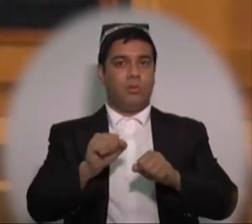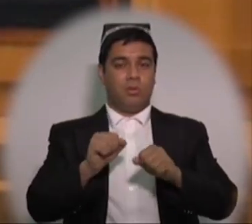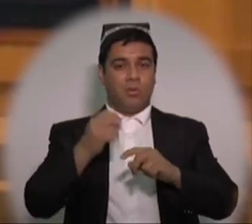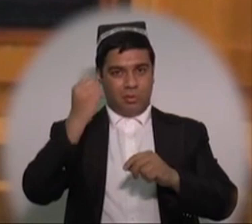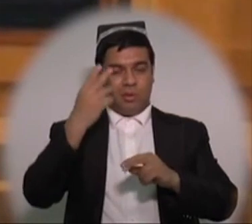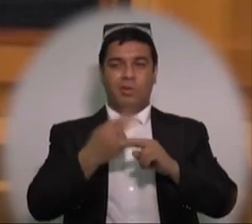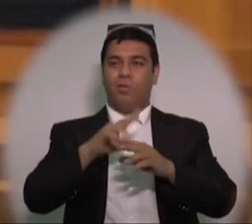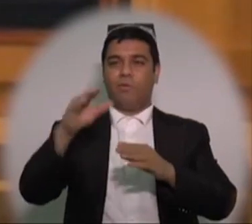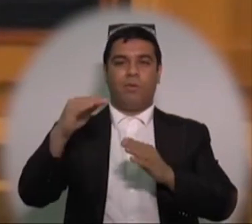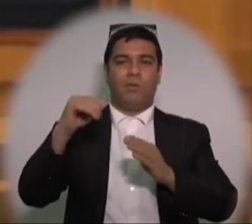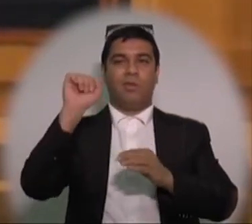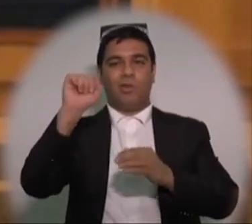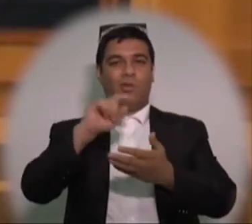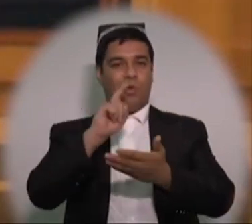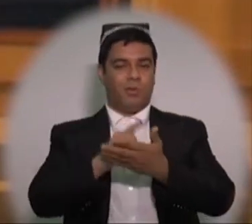bemalol bo'ladi.